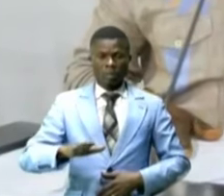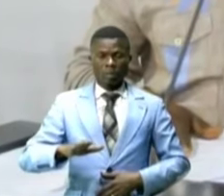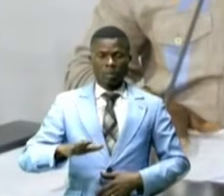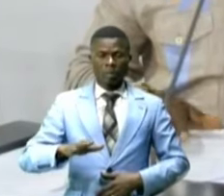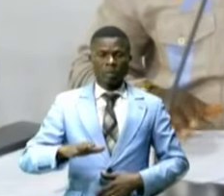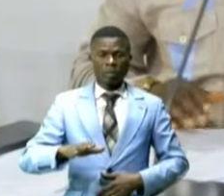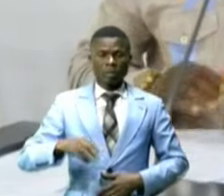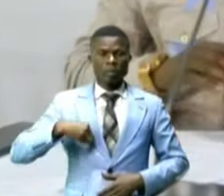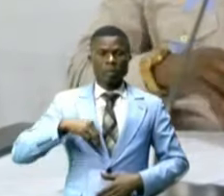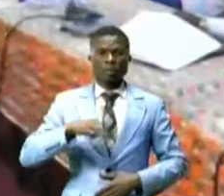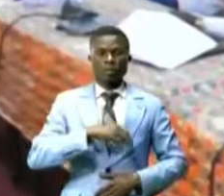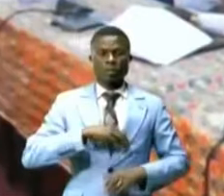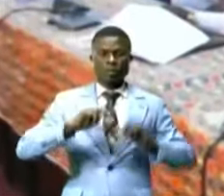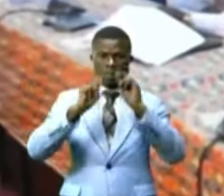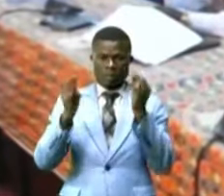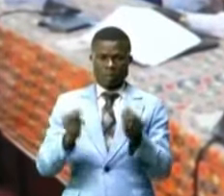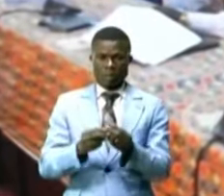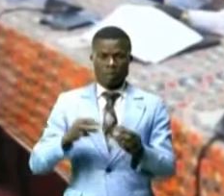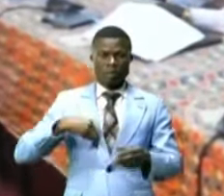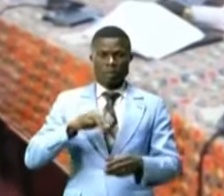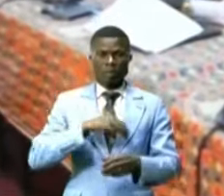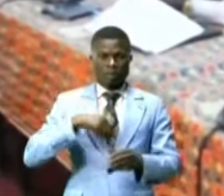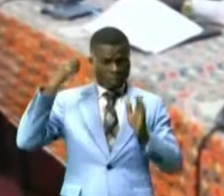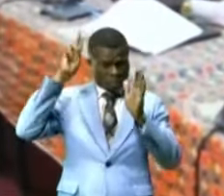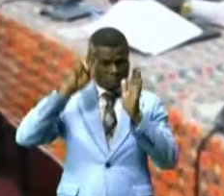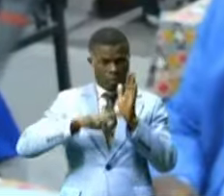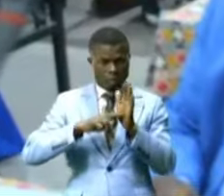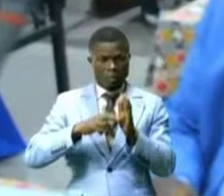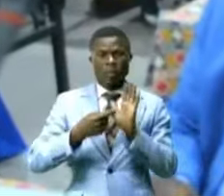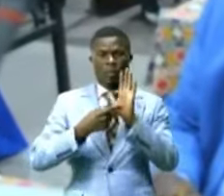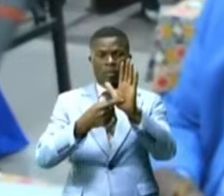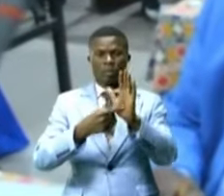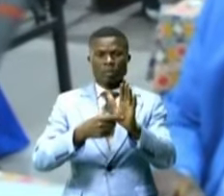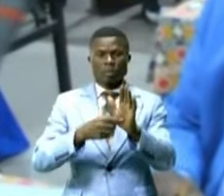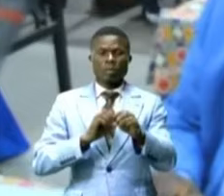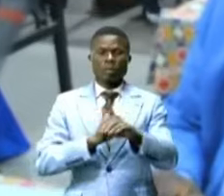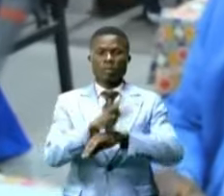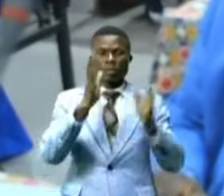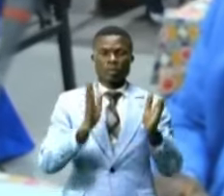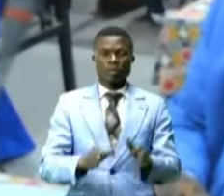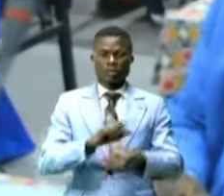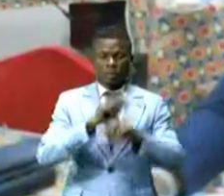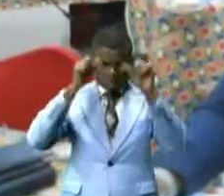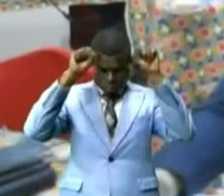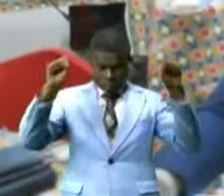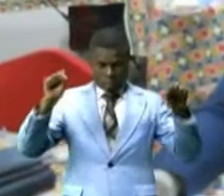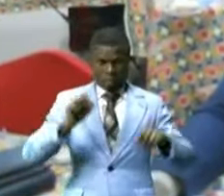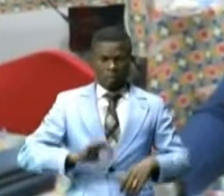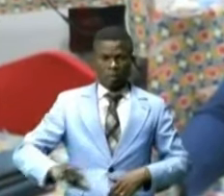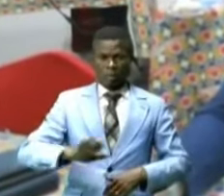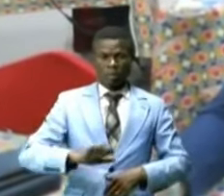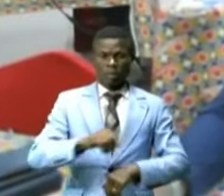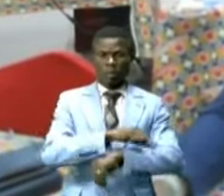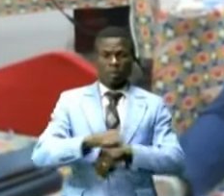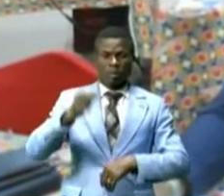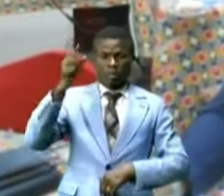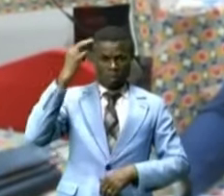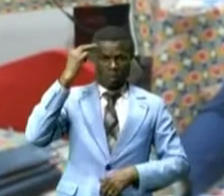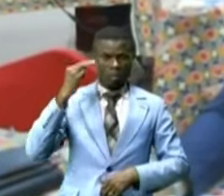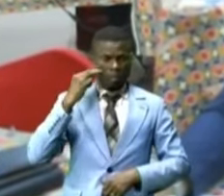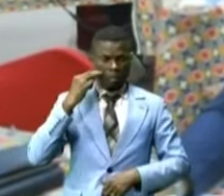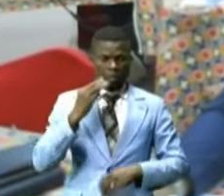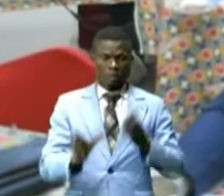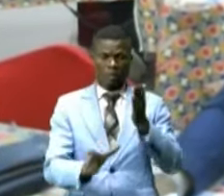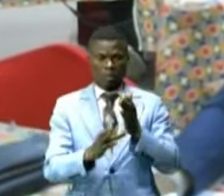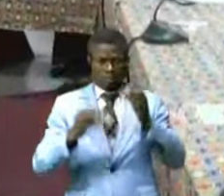la commission tripartite, banque gouvernement, représenté par les délégués de la présidence de la République, de la primature, des vice-primatures,